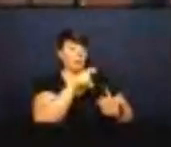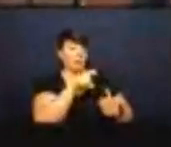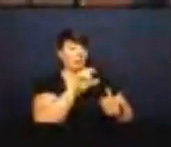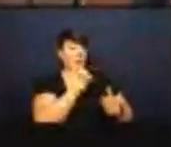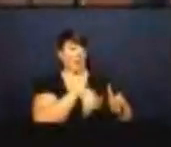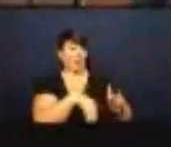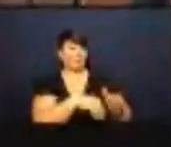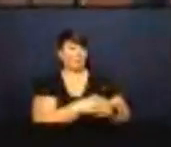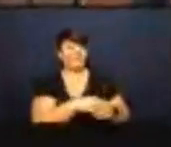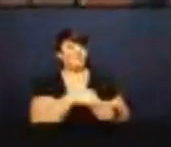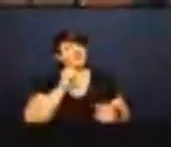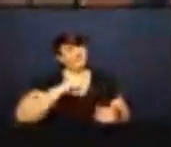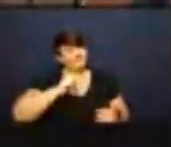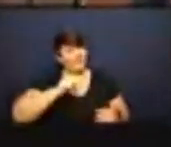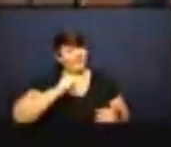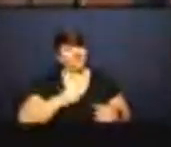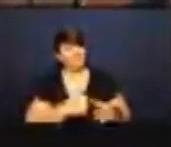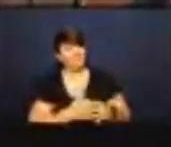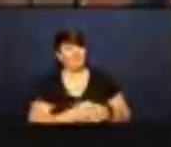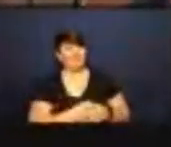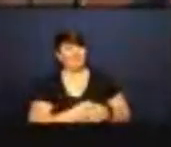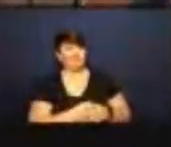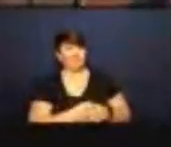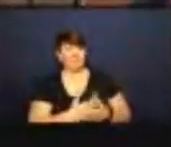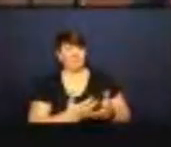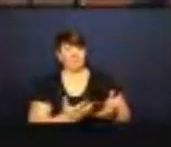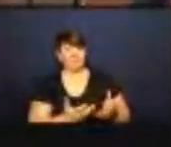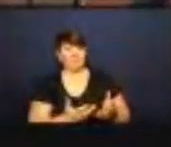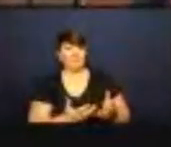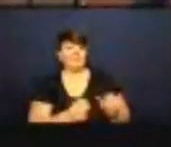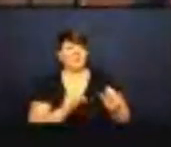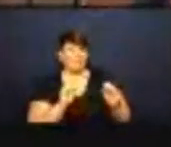ni kufuatilia mwongozo wa CDC.